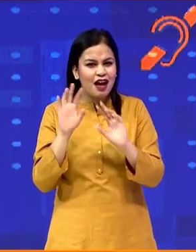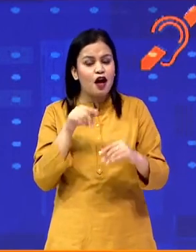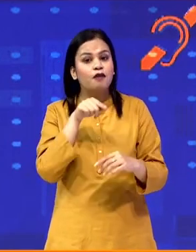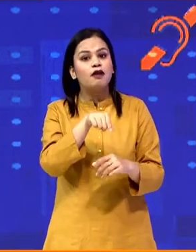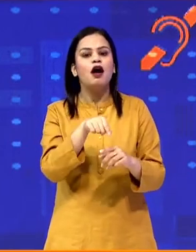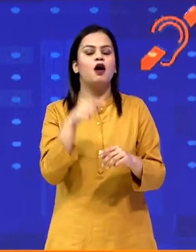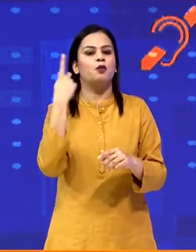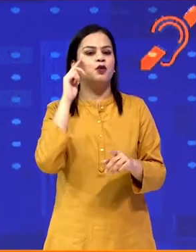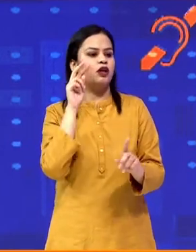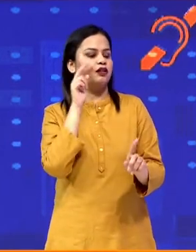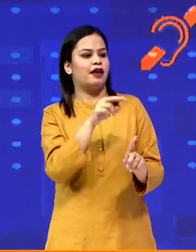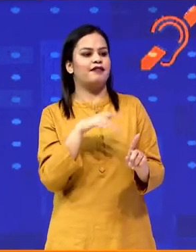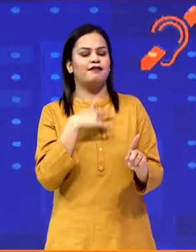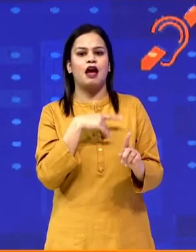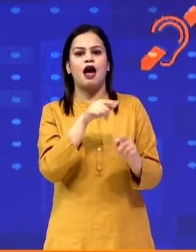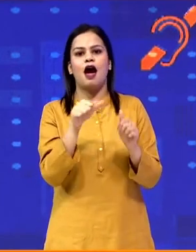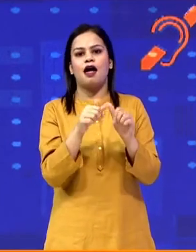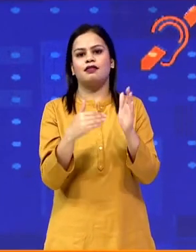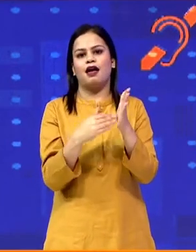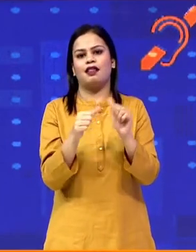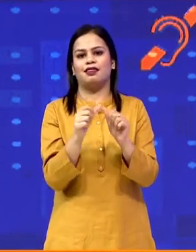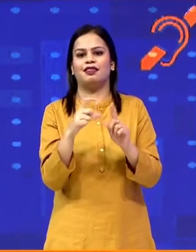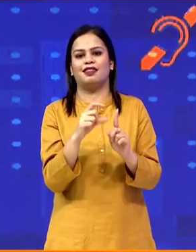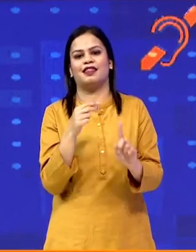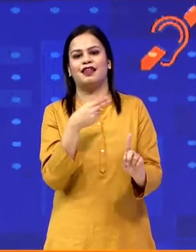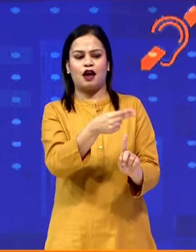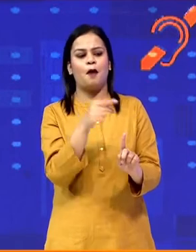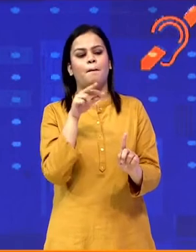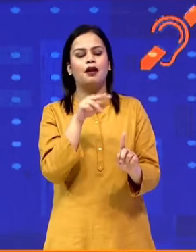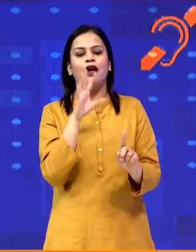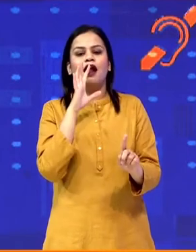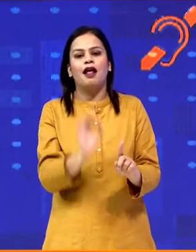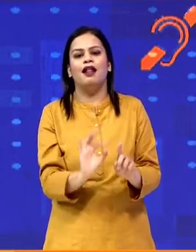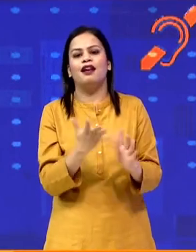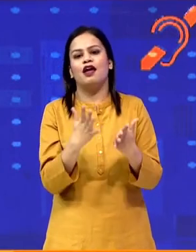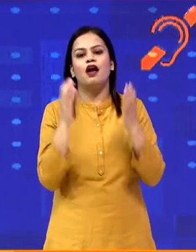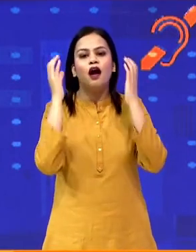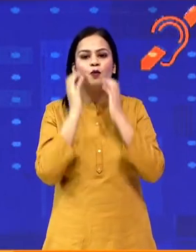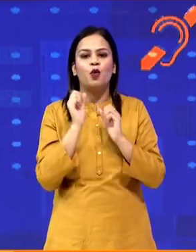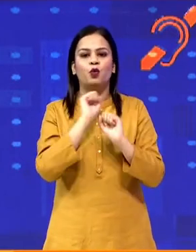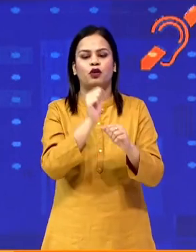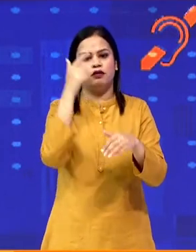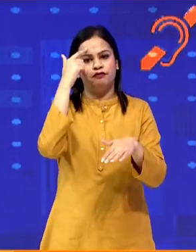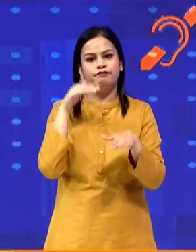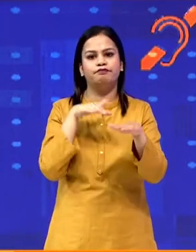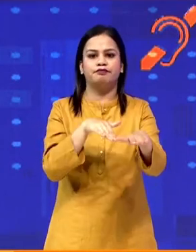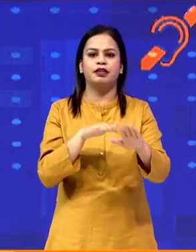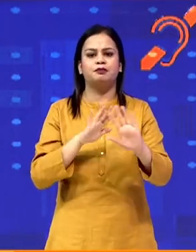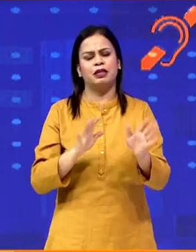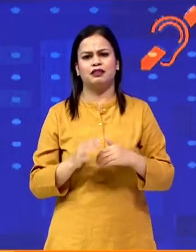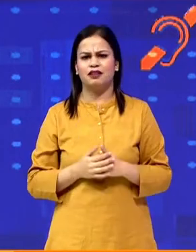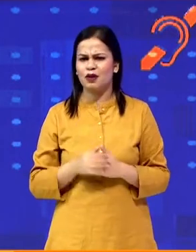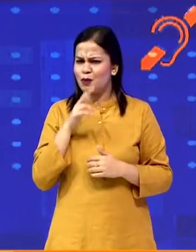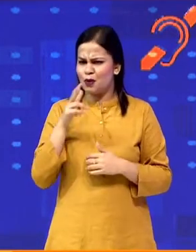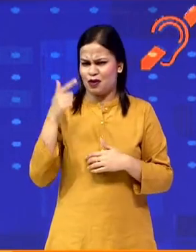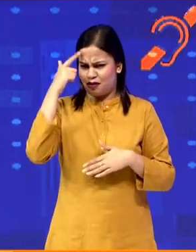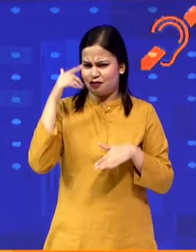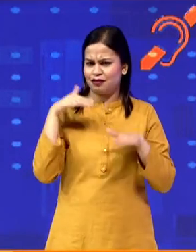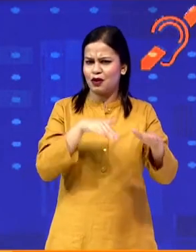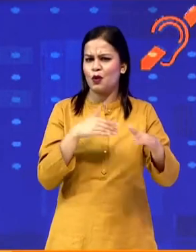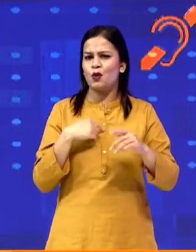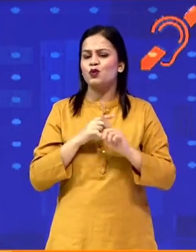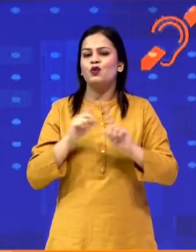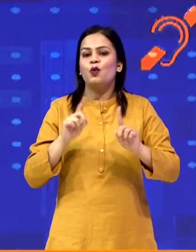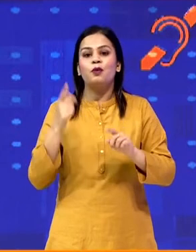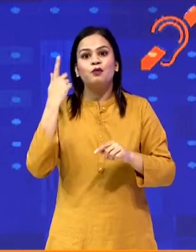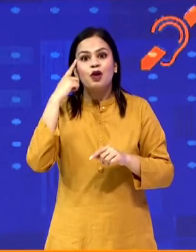की आजाद हैं किताब का नाम आजाद रख लिया लेकिन मोदी को गुलाम हो गए हैं गुलाम किसी का यह सूचना ही